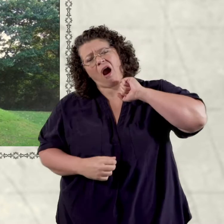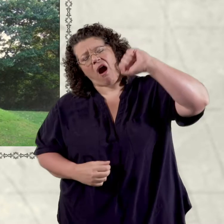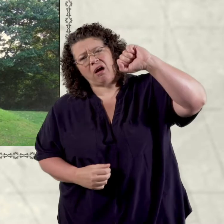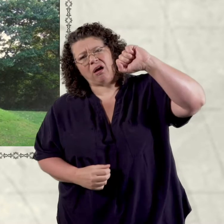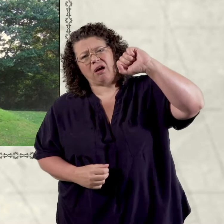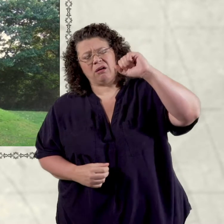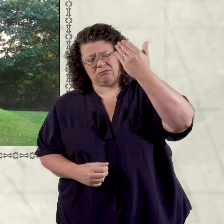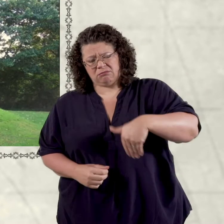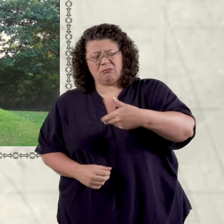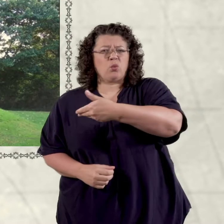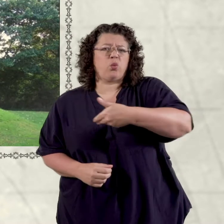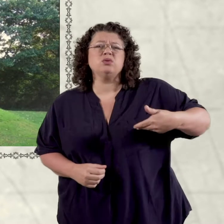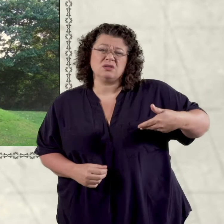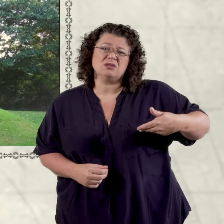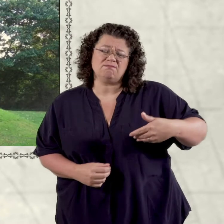ladd.